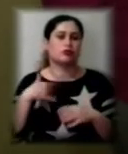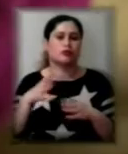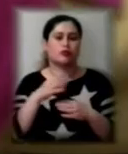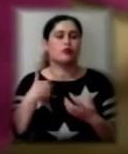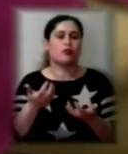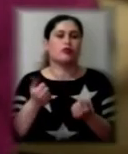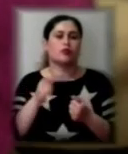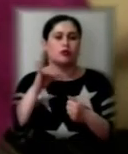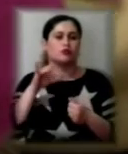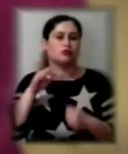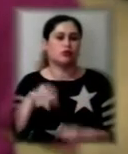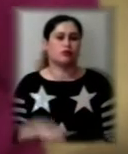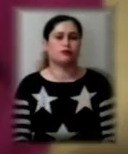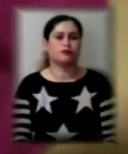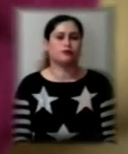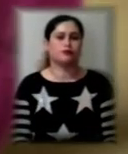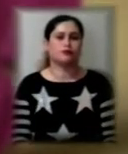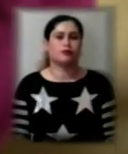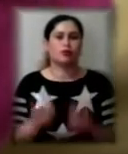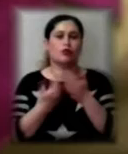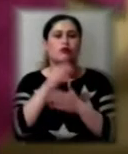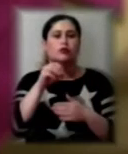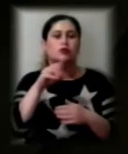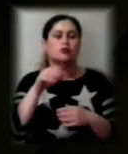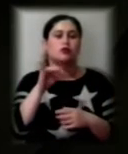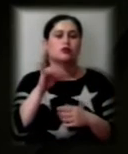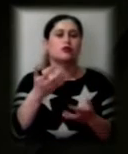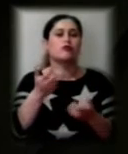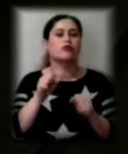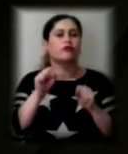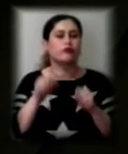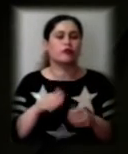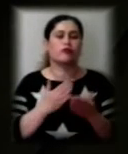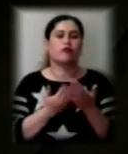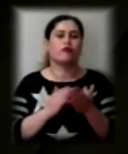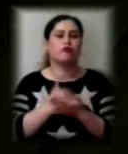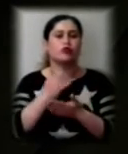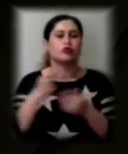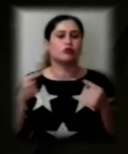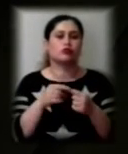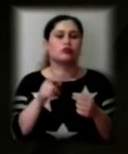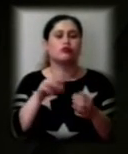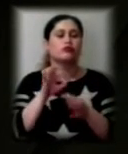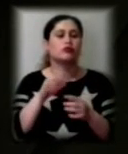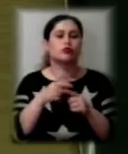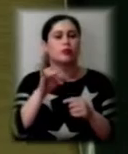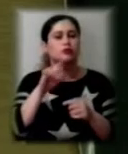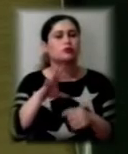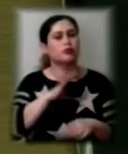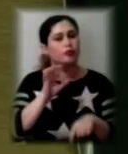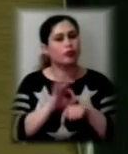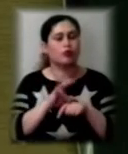результат. Новий тест на антитіла дасть можливість високою точністю визначити, чи переніс пацієнт вірус і чи не хворий